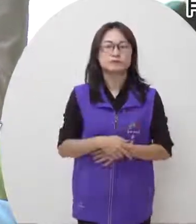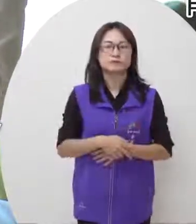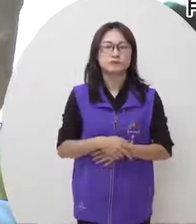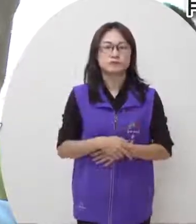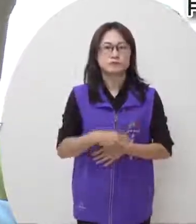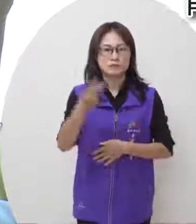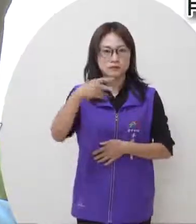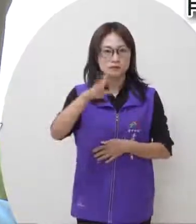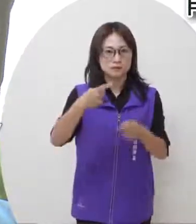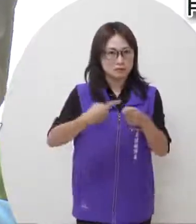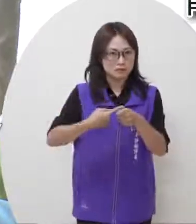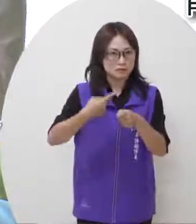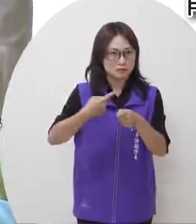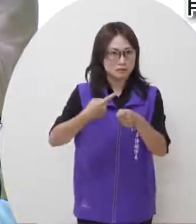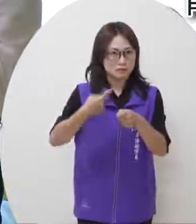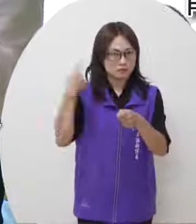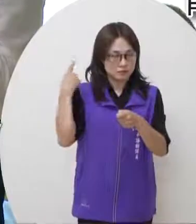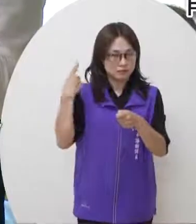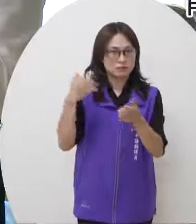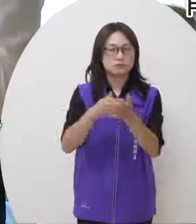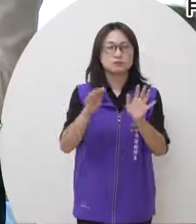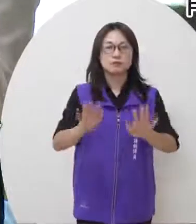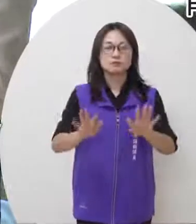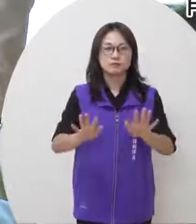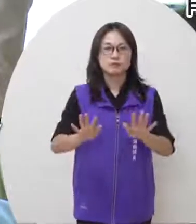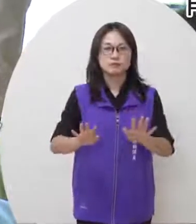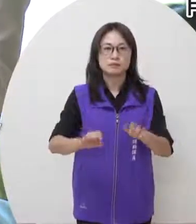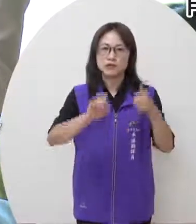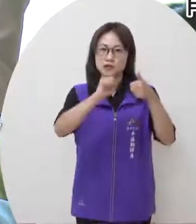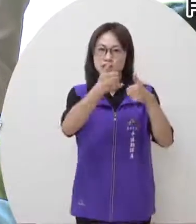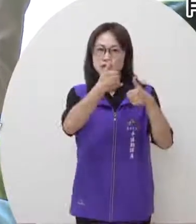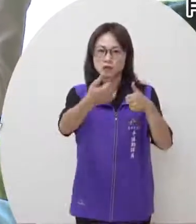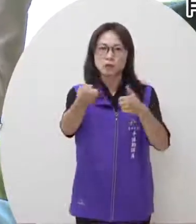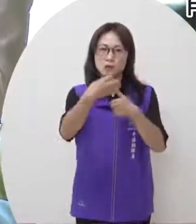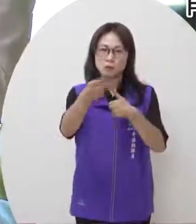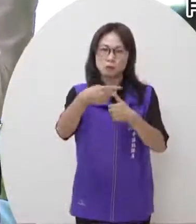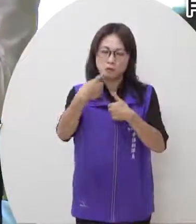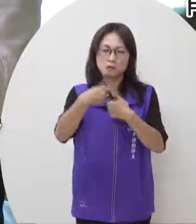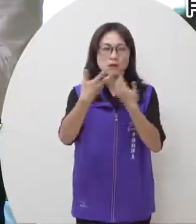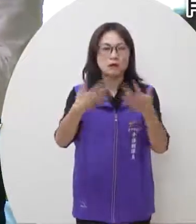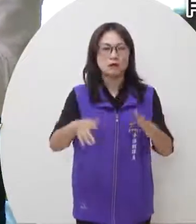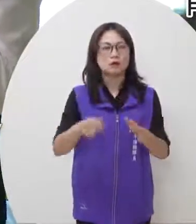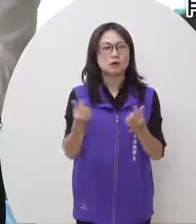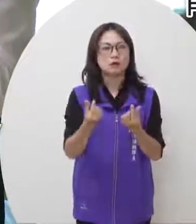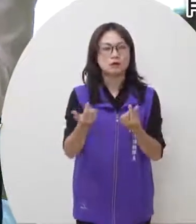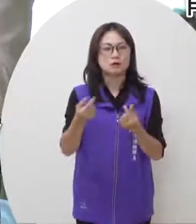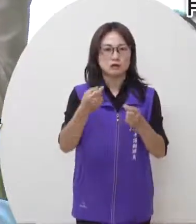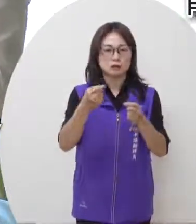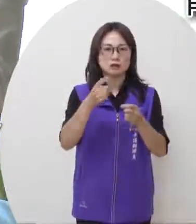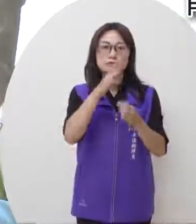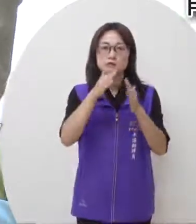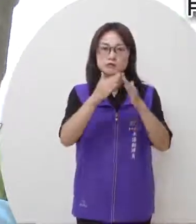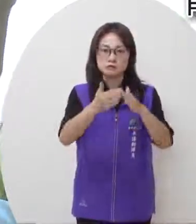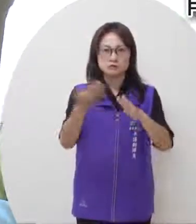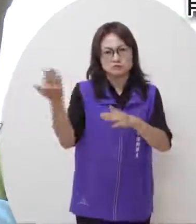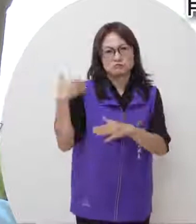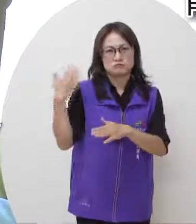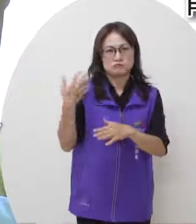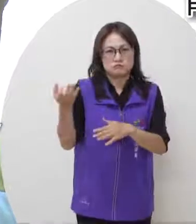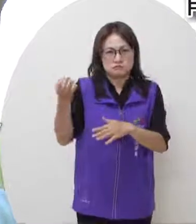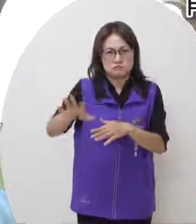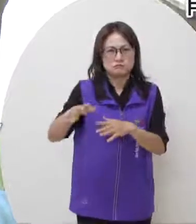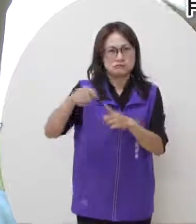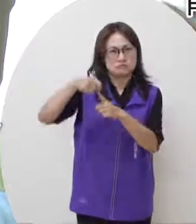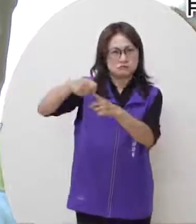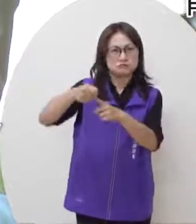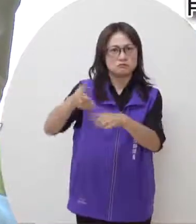议会有很多议员的指导，就是说台中市这些相关过去的免费公车政策也应该有一些与日